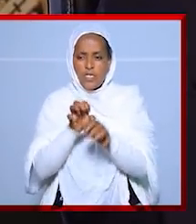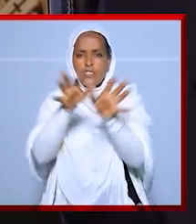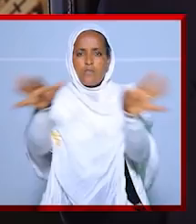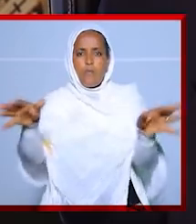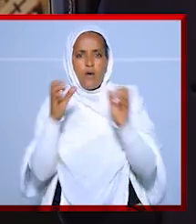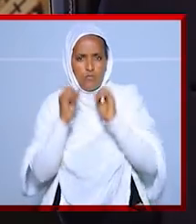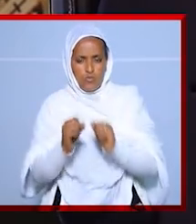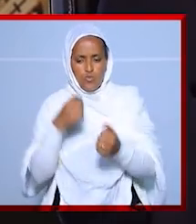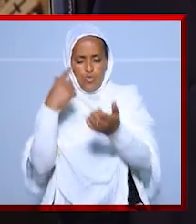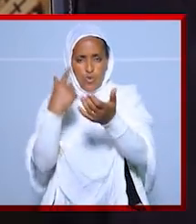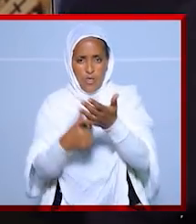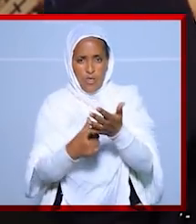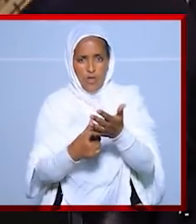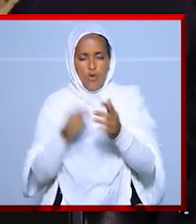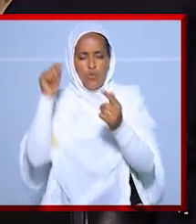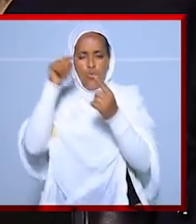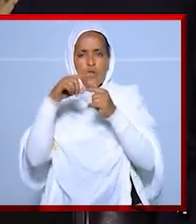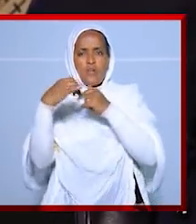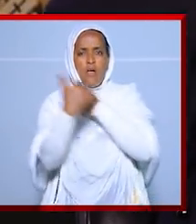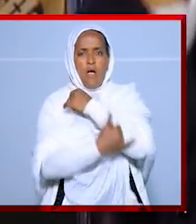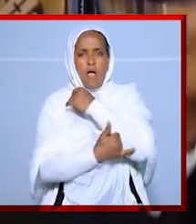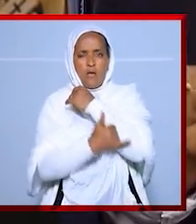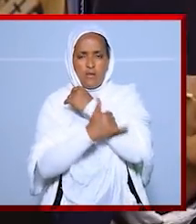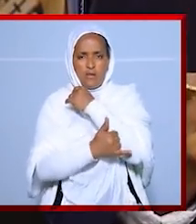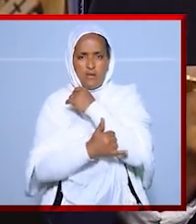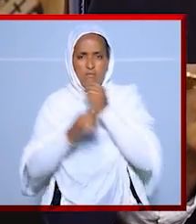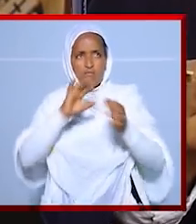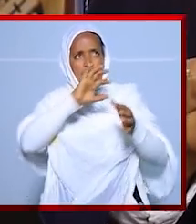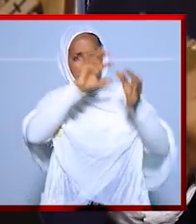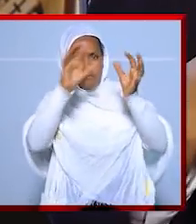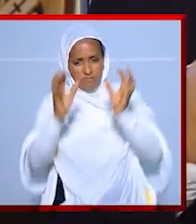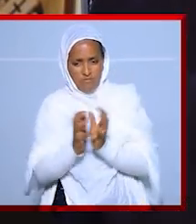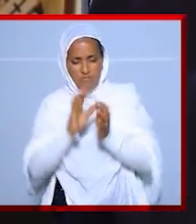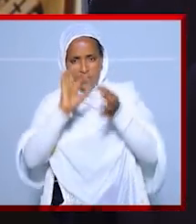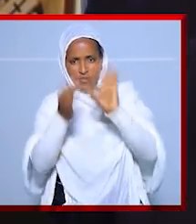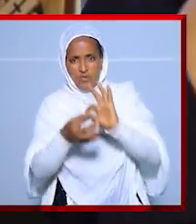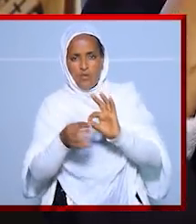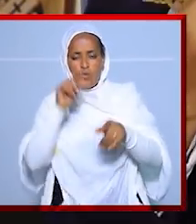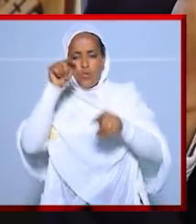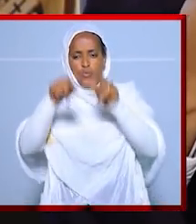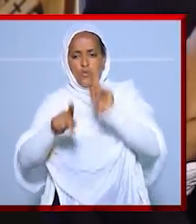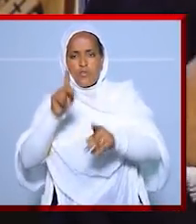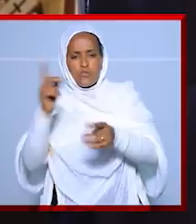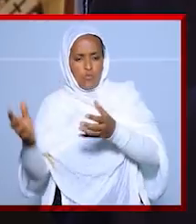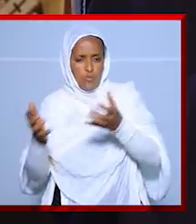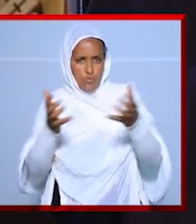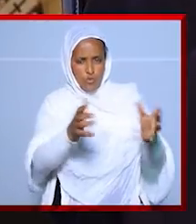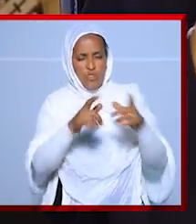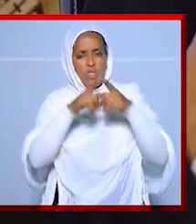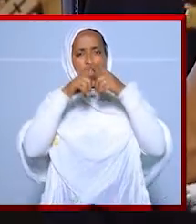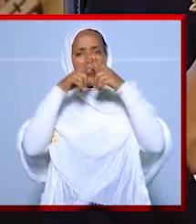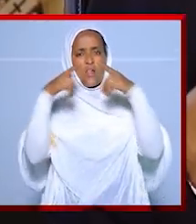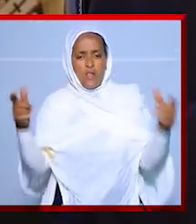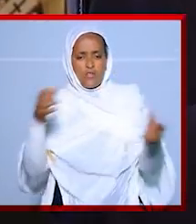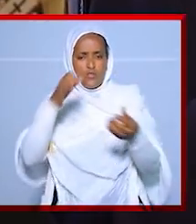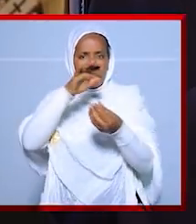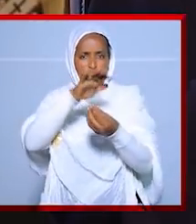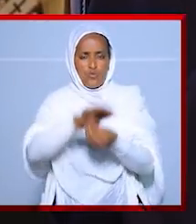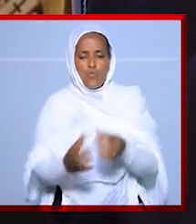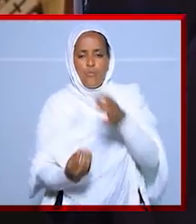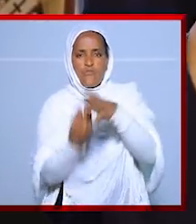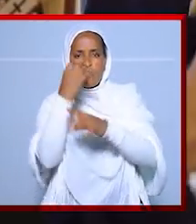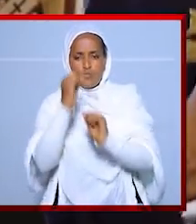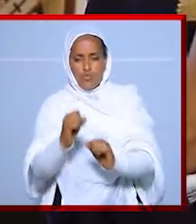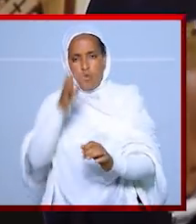በአግባቡ ሊሰማራ የሚችለው። ይህንን ወደ ሀገር ስንተረጉመው ወደ ማህበረሰብ ስንወስደው ትልቅ